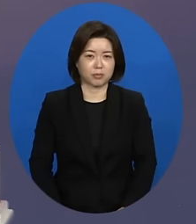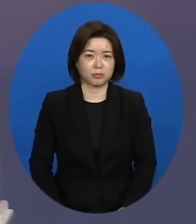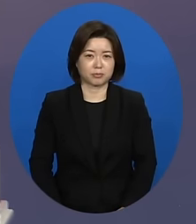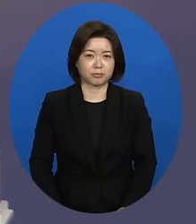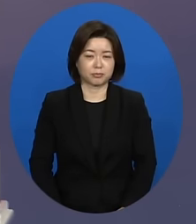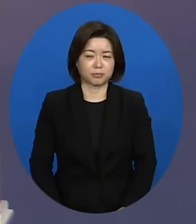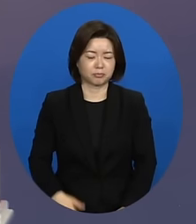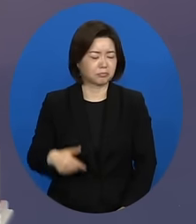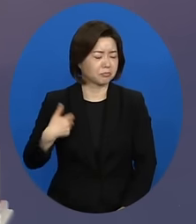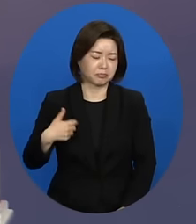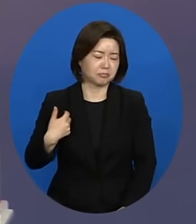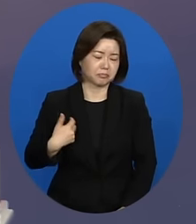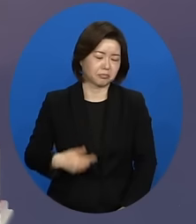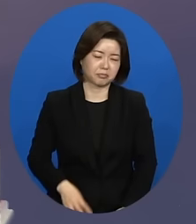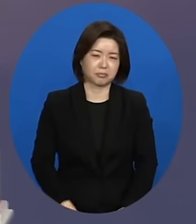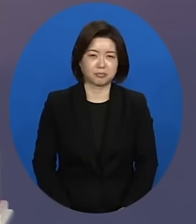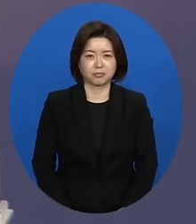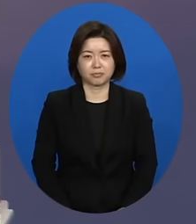모르죠.